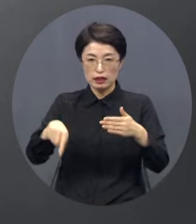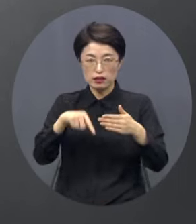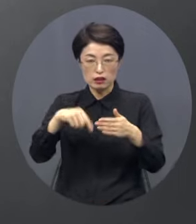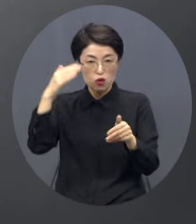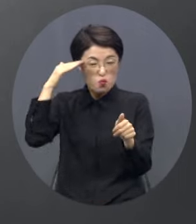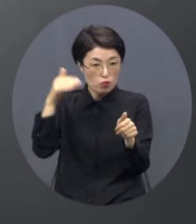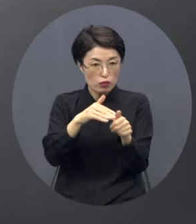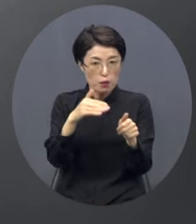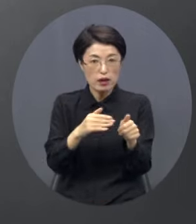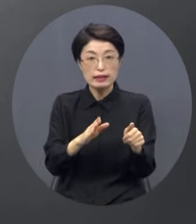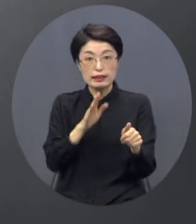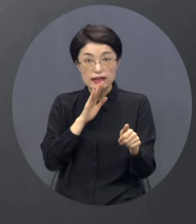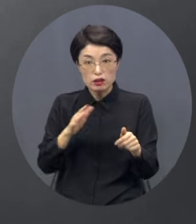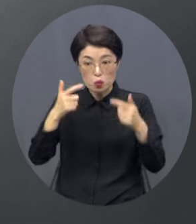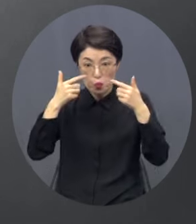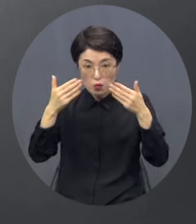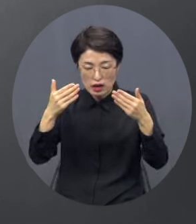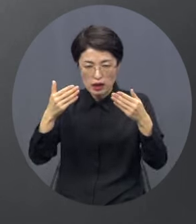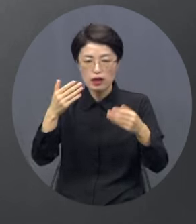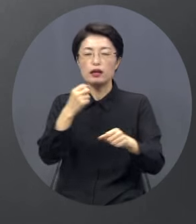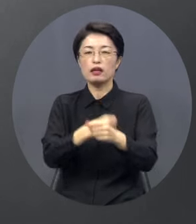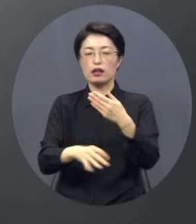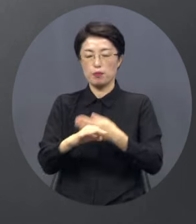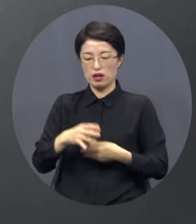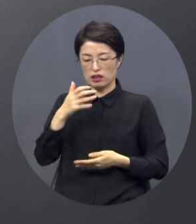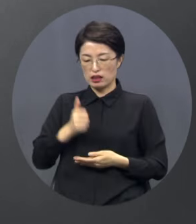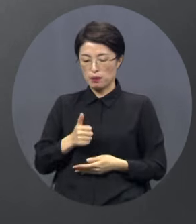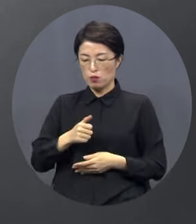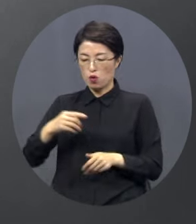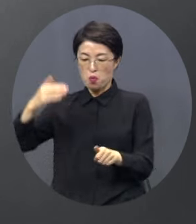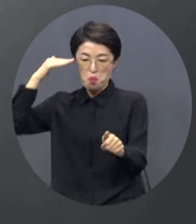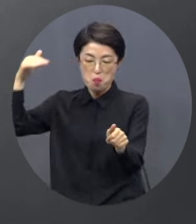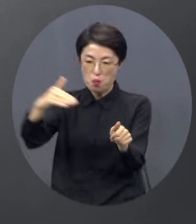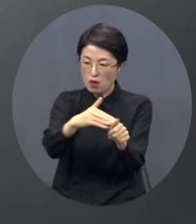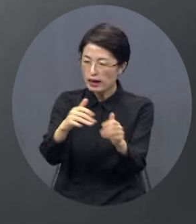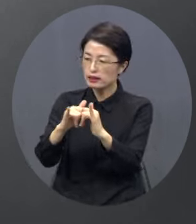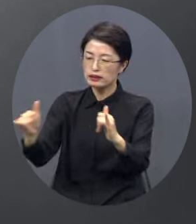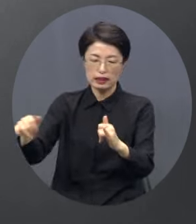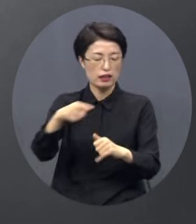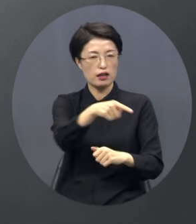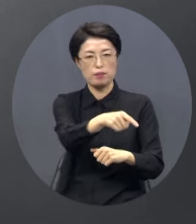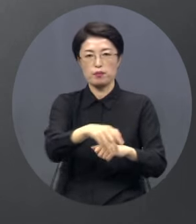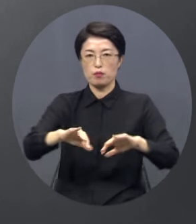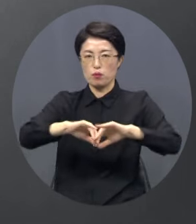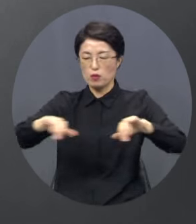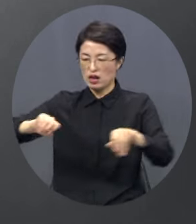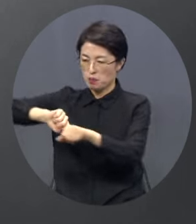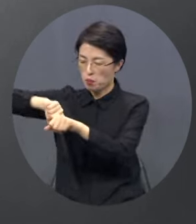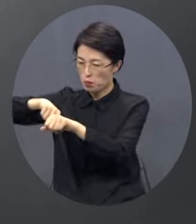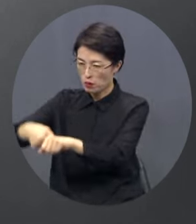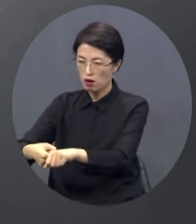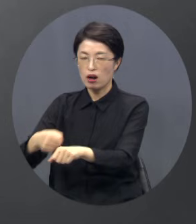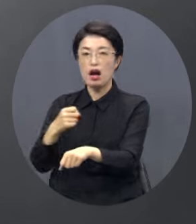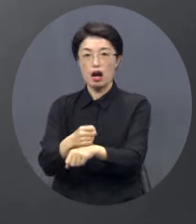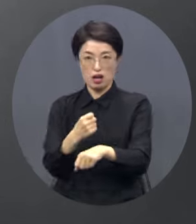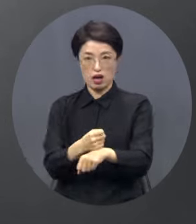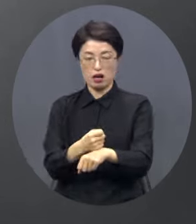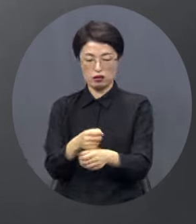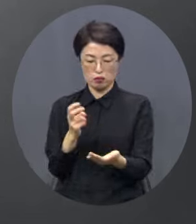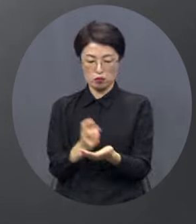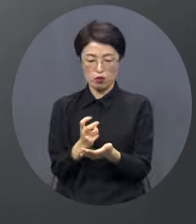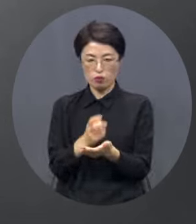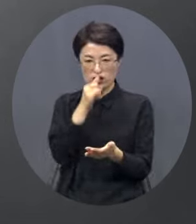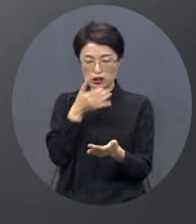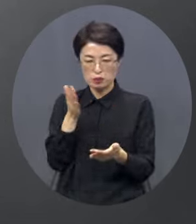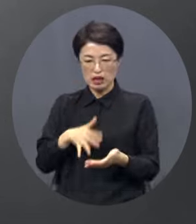확인되면 대표는 가해자를 징계하고 근무 장소를 바꾸도록 돼 있지만 대표가 가해자일 경우에 대해서는 별도